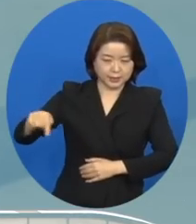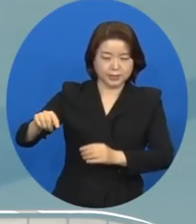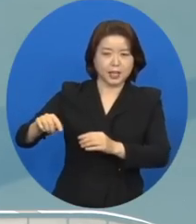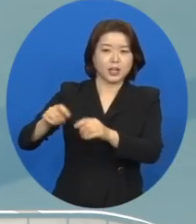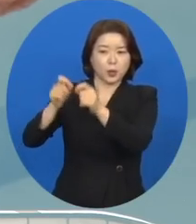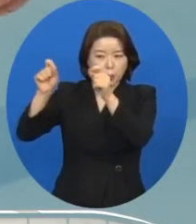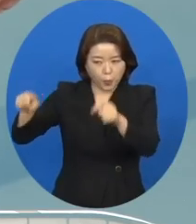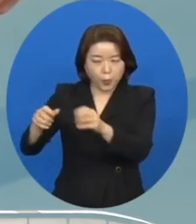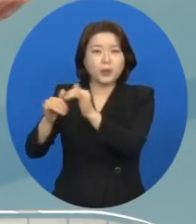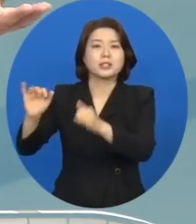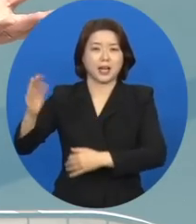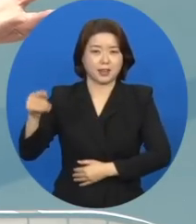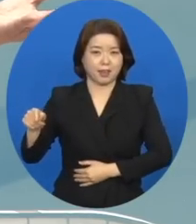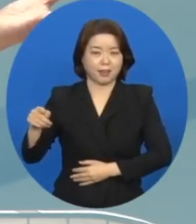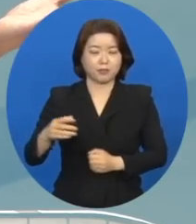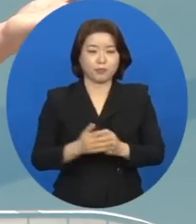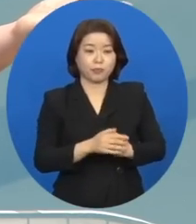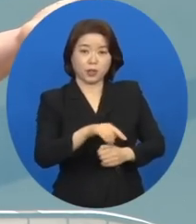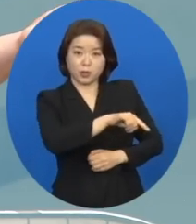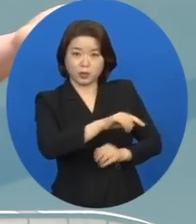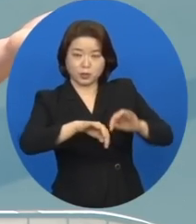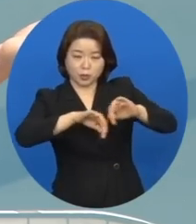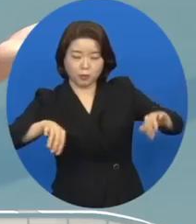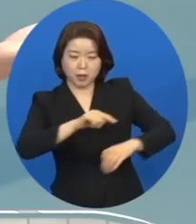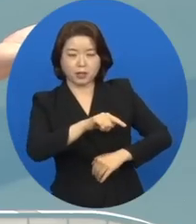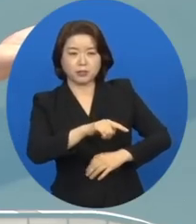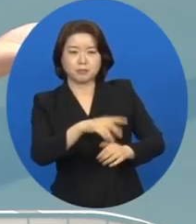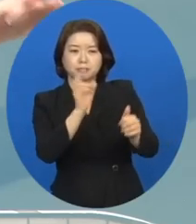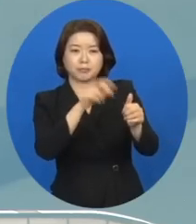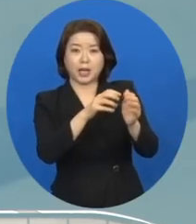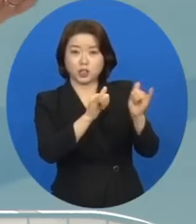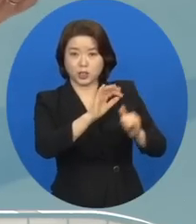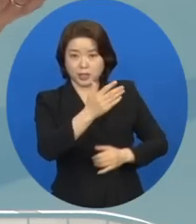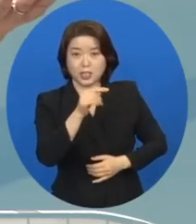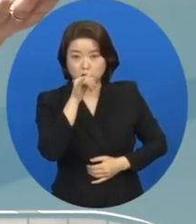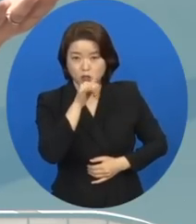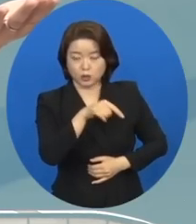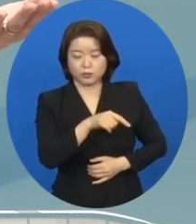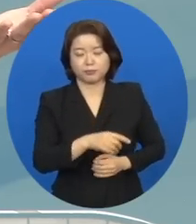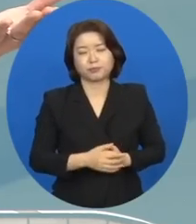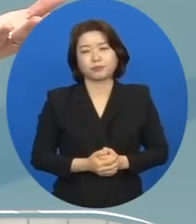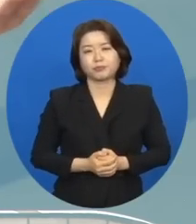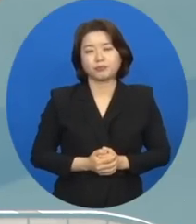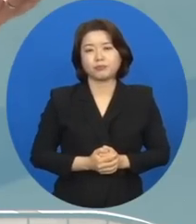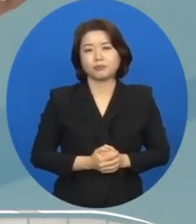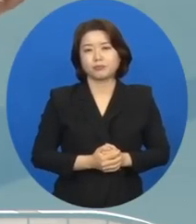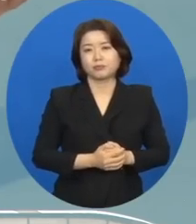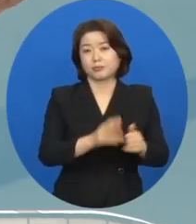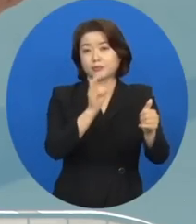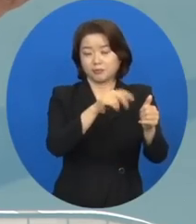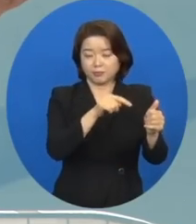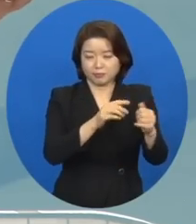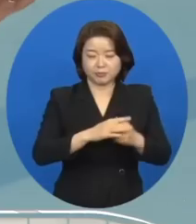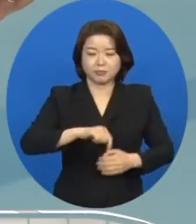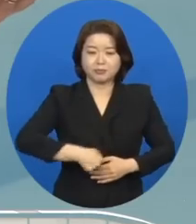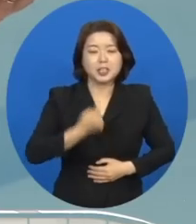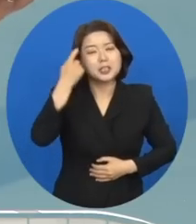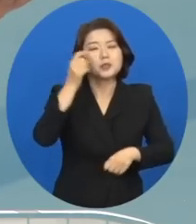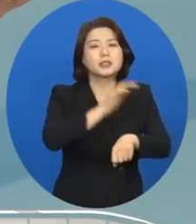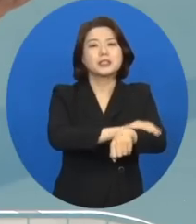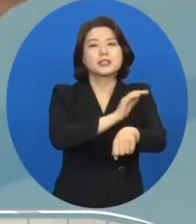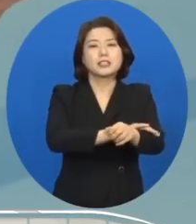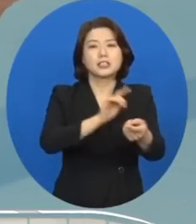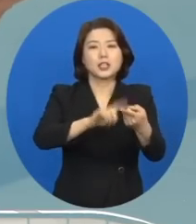것이죠. 한편으로는 반역자가 되는 이들이 있습니다. 이 반역자들은 자신의 지혜로 살아간